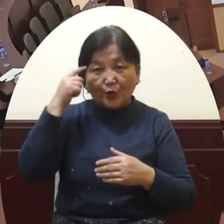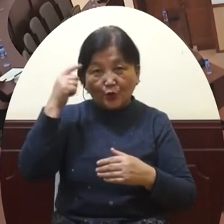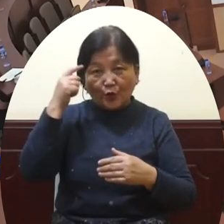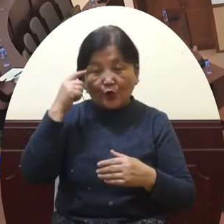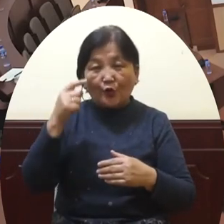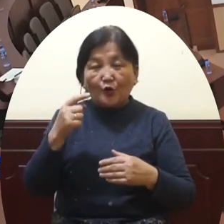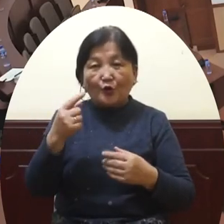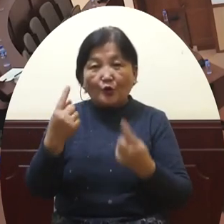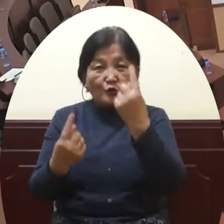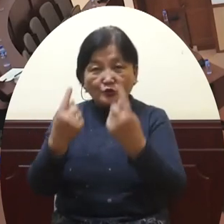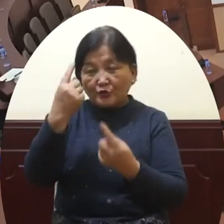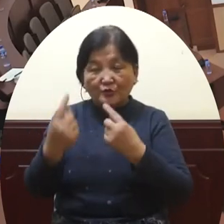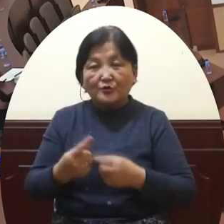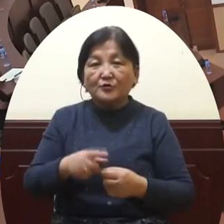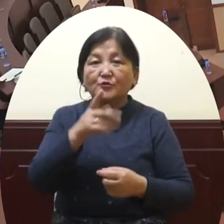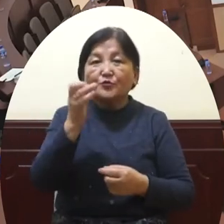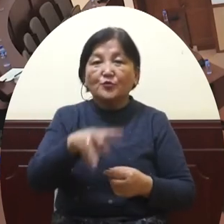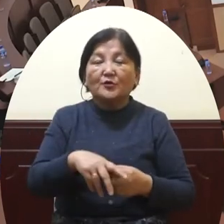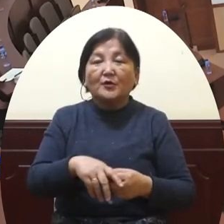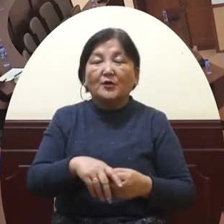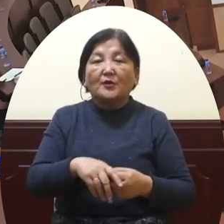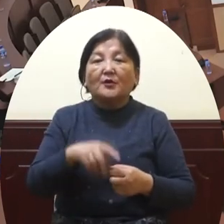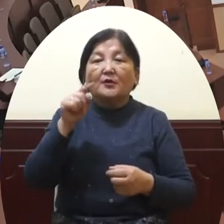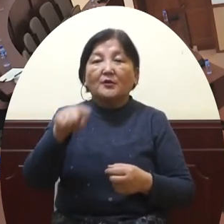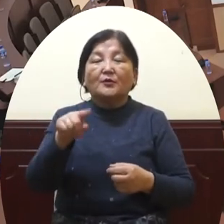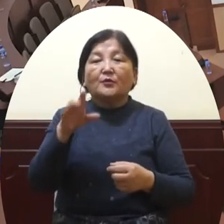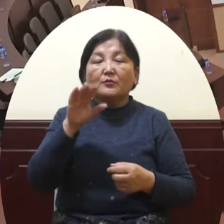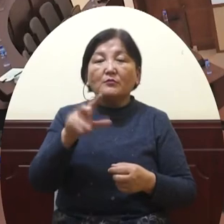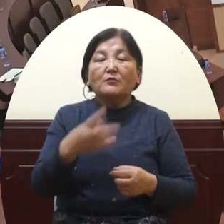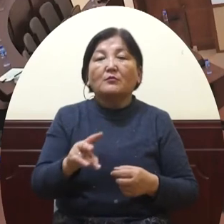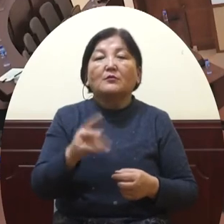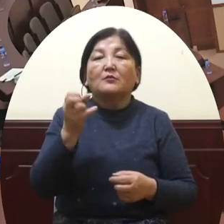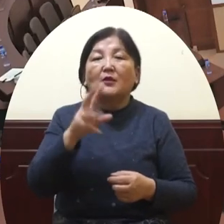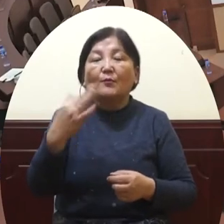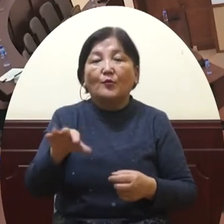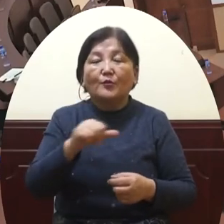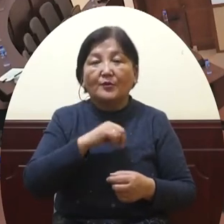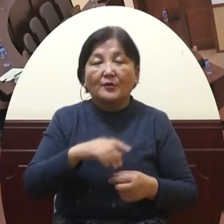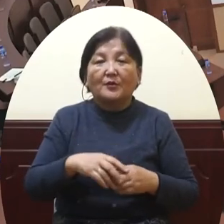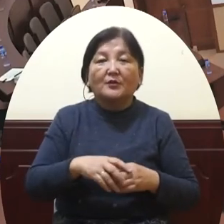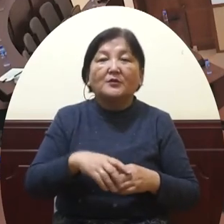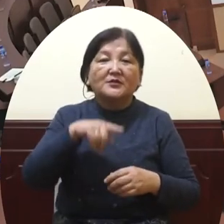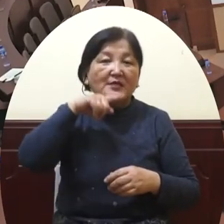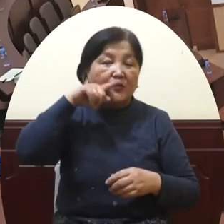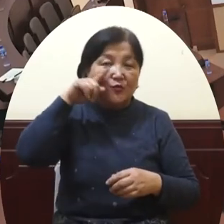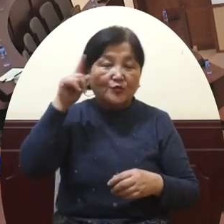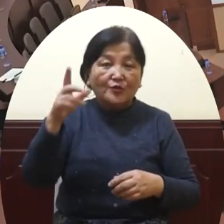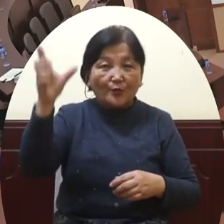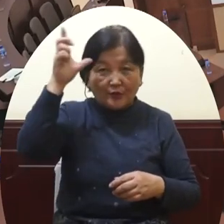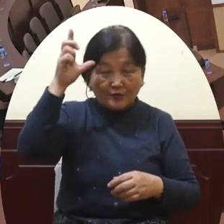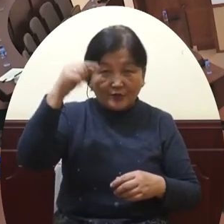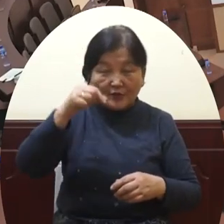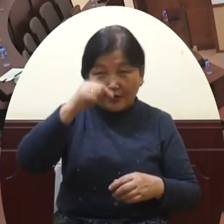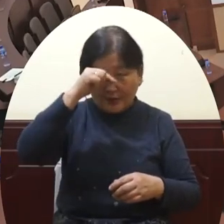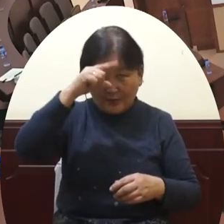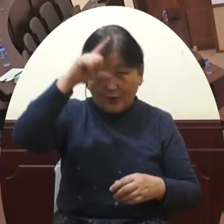тогтолцоо тэг болж хүмүүсийн аяндаа нөгөө нэг үстрийн намд ч юм уу итгэл нэмэгдэх замаар сонгогчдын боловсрол дээшлэн гэж